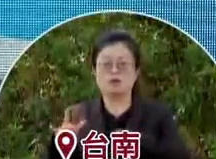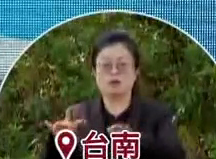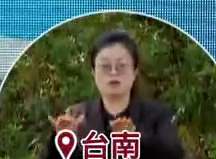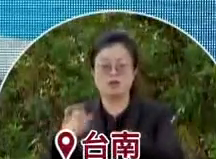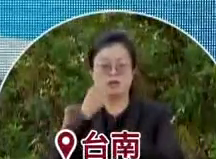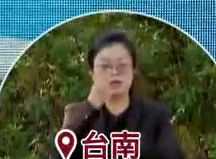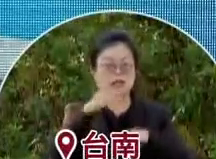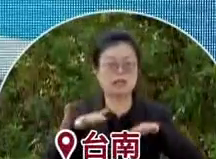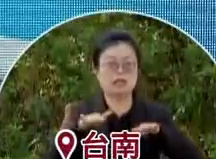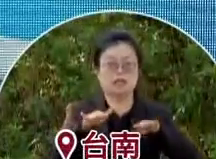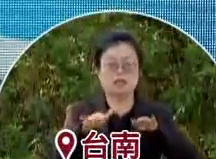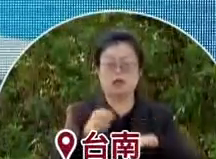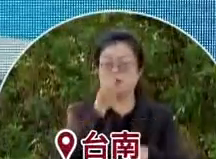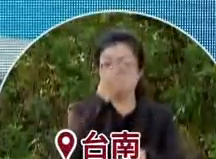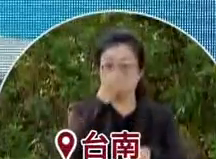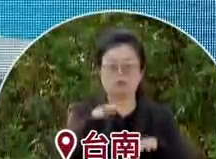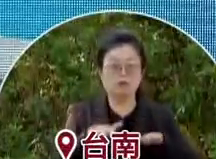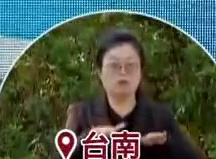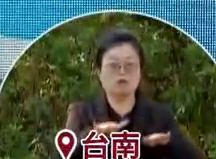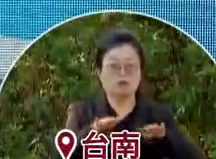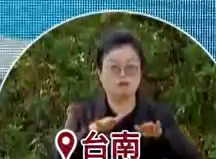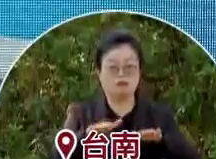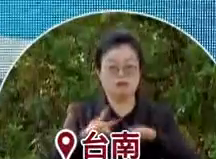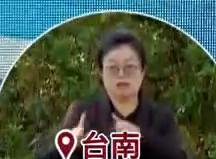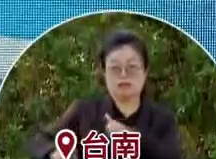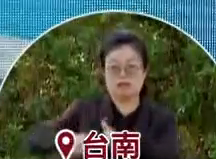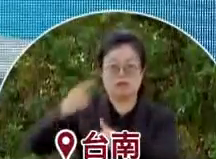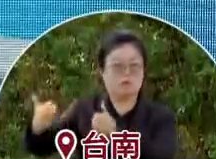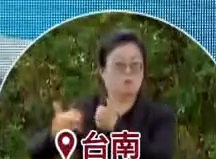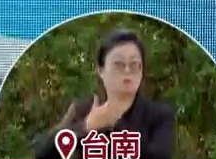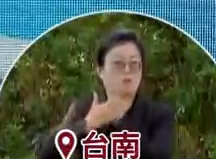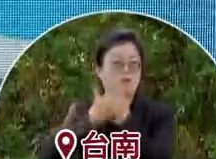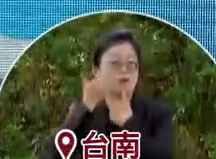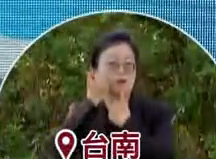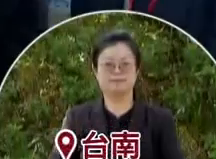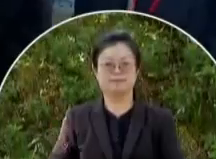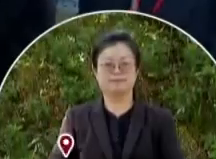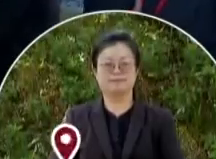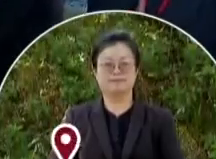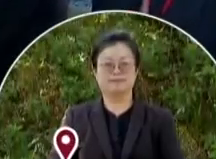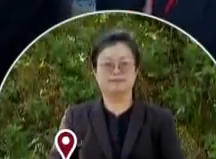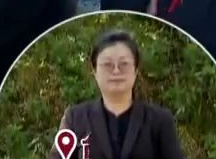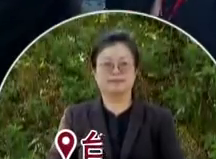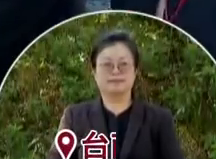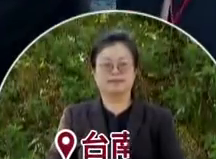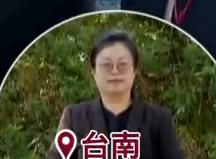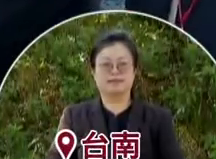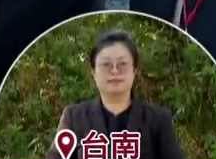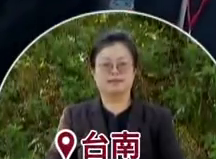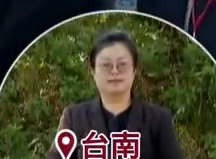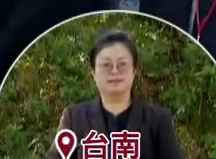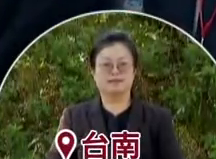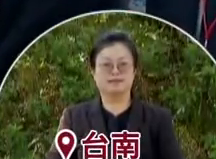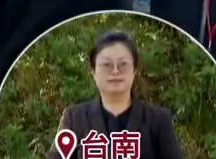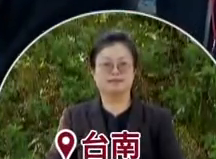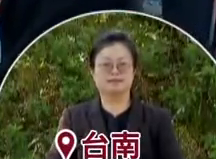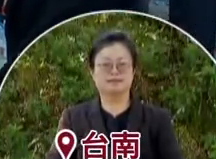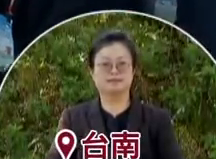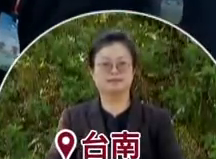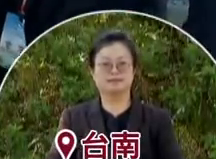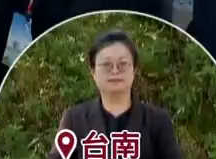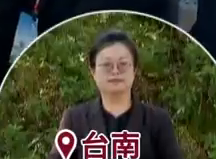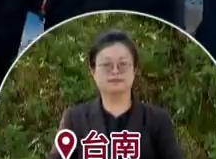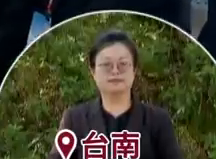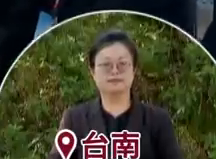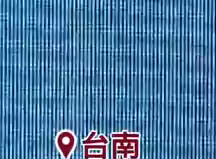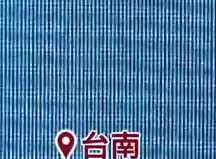地震、花莲地震，第一个来帮忙的，通通都是日本。 细数过去台湾发生地震，日本总不忘